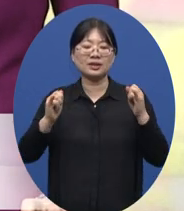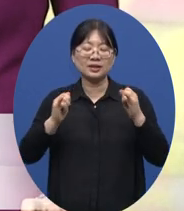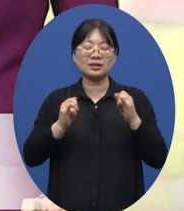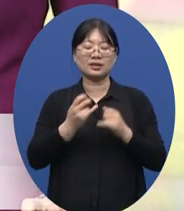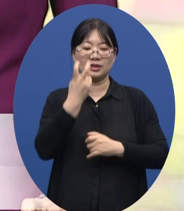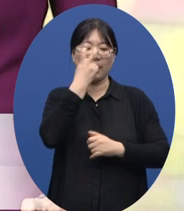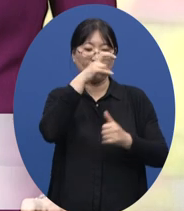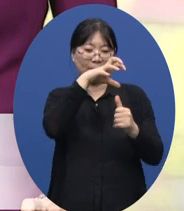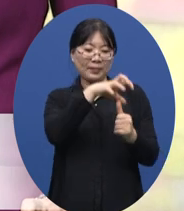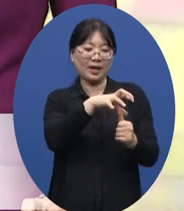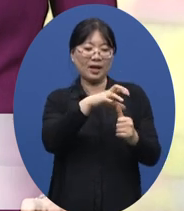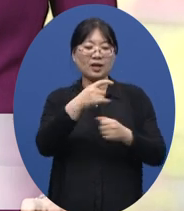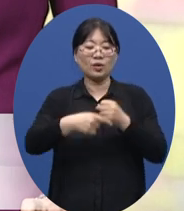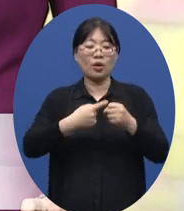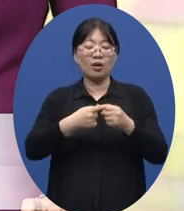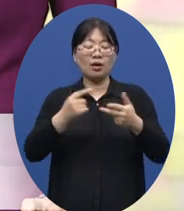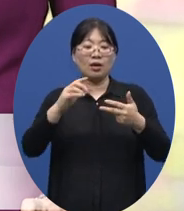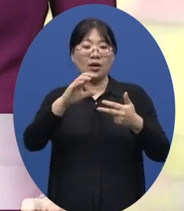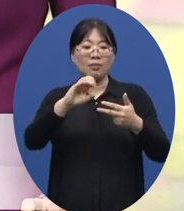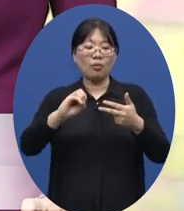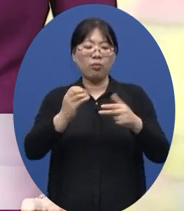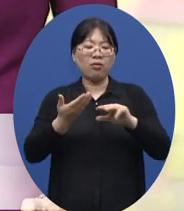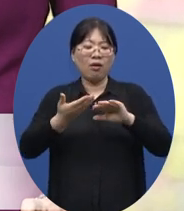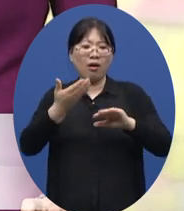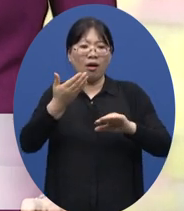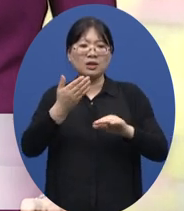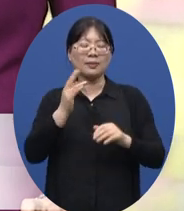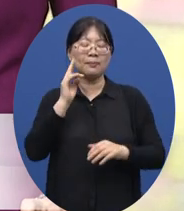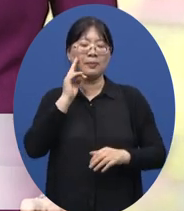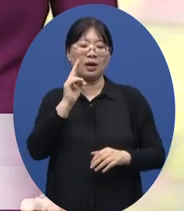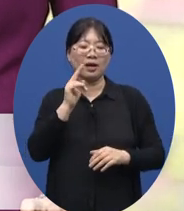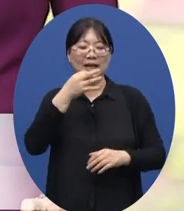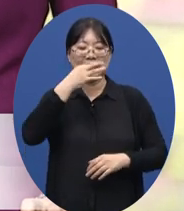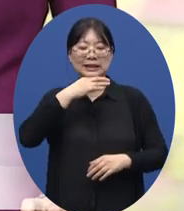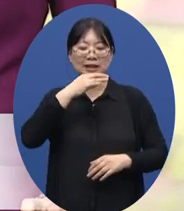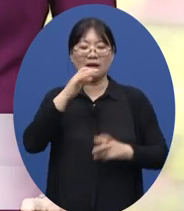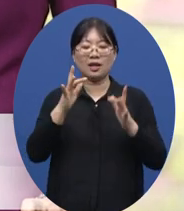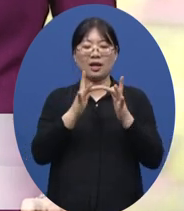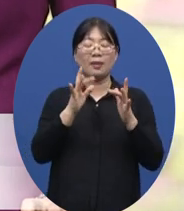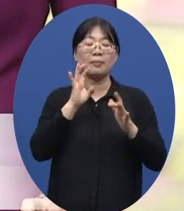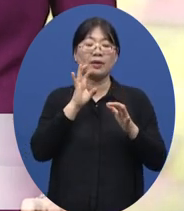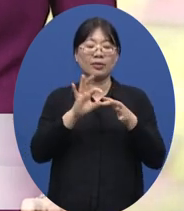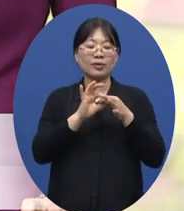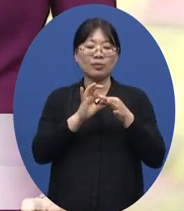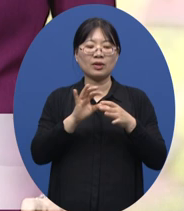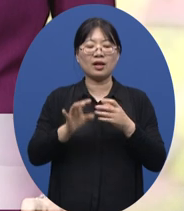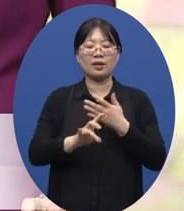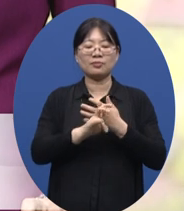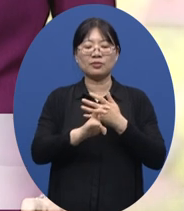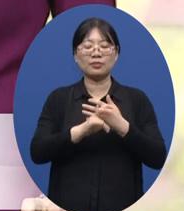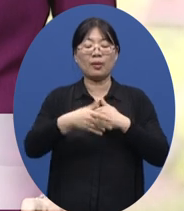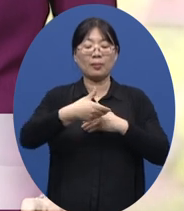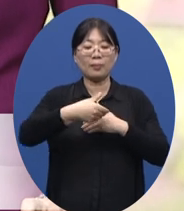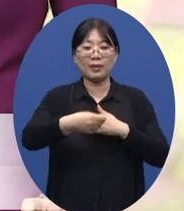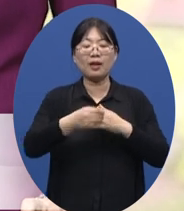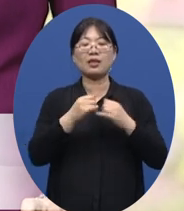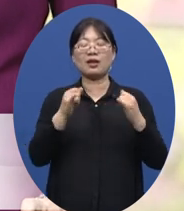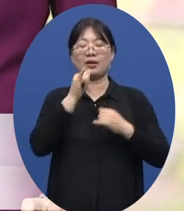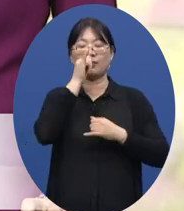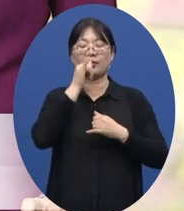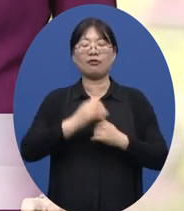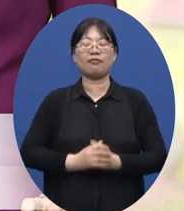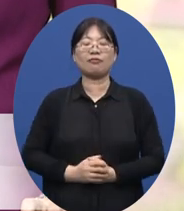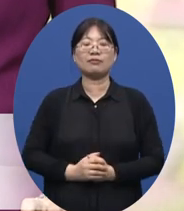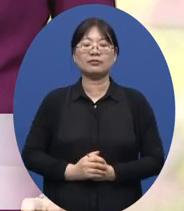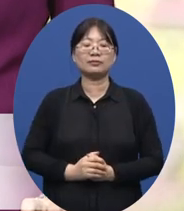연 7,000%가 넘는 살인적인 이자를 받는가 하면 인터넷 카페를 통해 불법 대부를 자행한 이들도 있습니다.